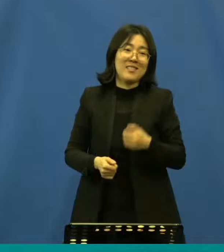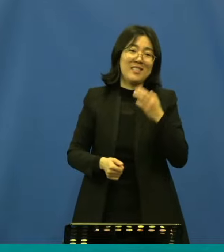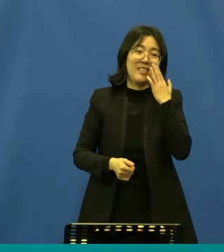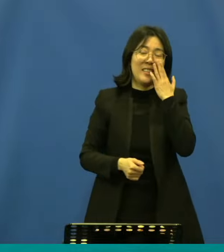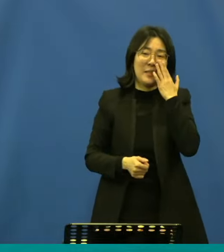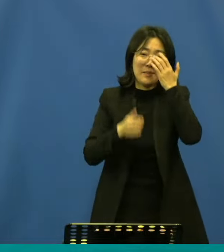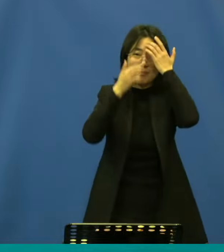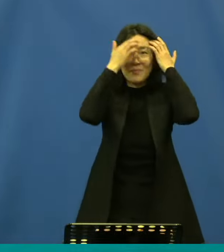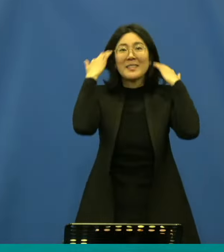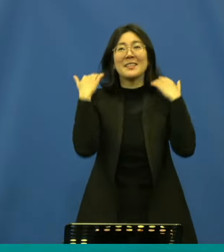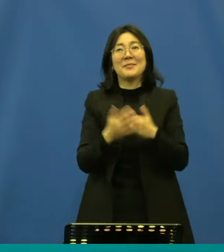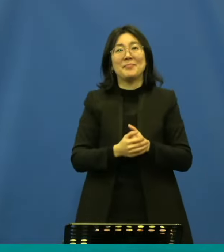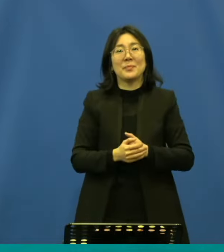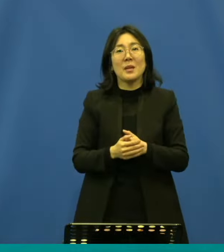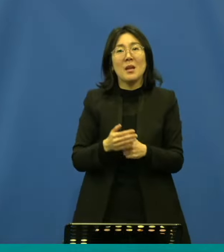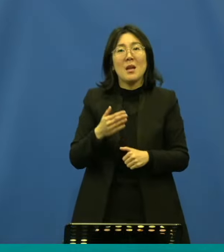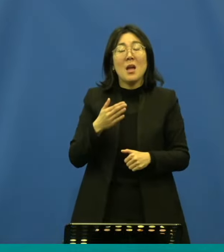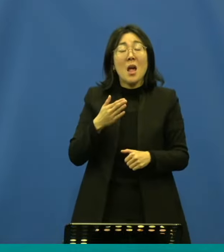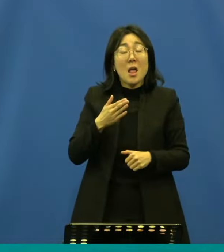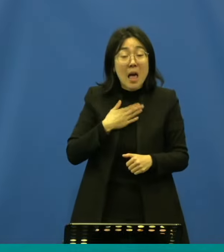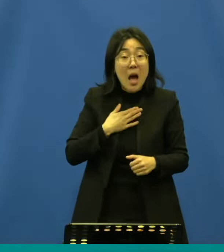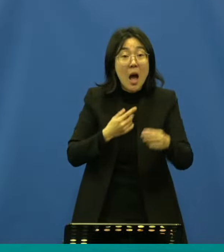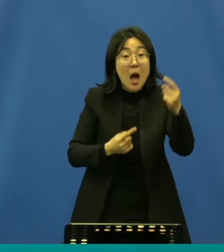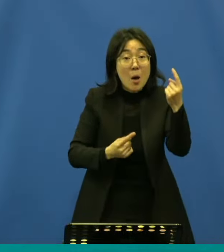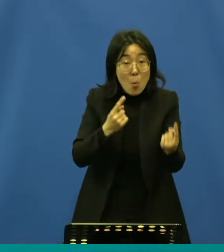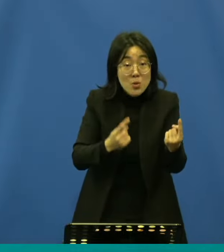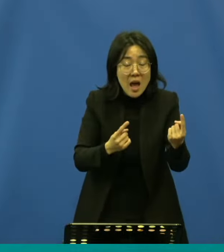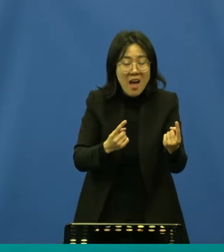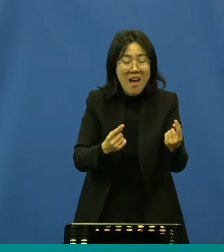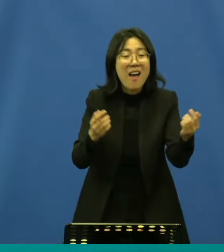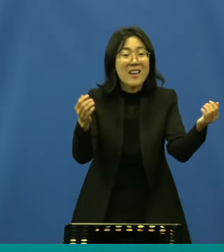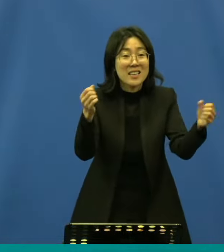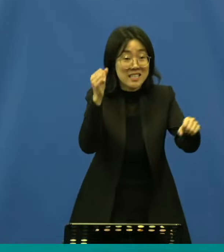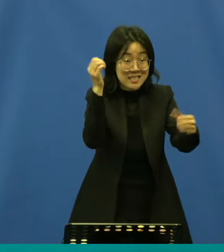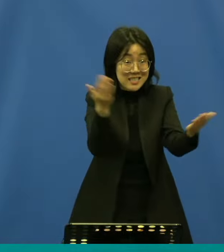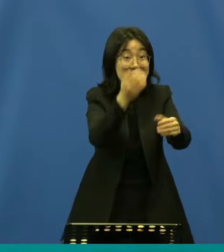사람이 있으면, 나보다 더 하나님의 일을 잘하는 사람이 있으면 마땅히 박수를 쳐야지.